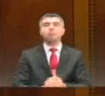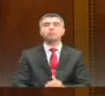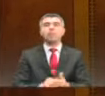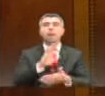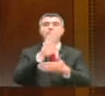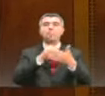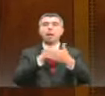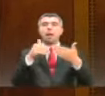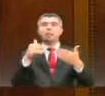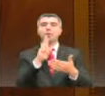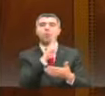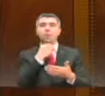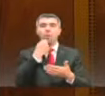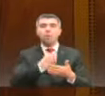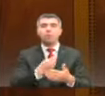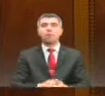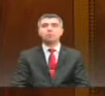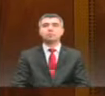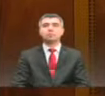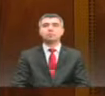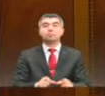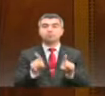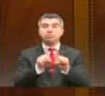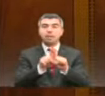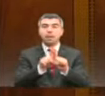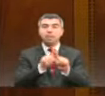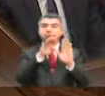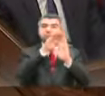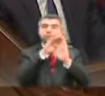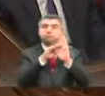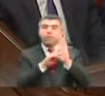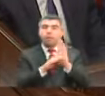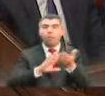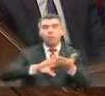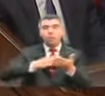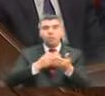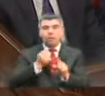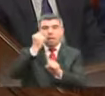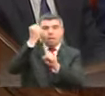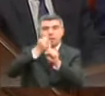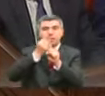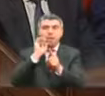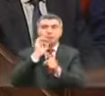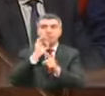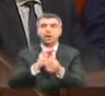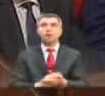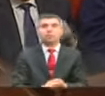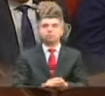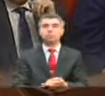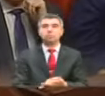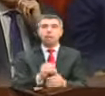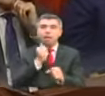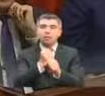البرنامج الحكومي الذي يتضمن الخطوط الرئيسية